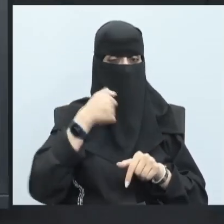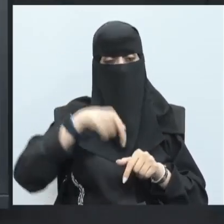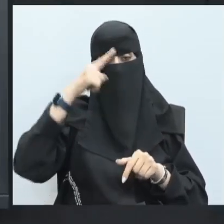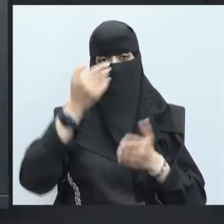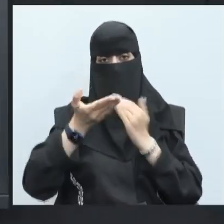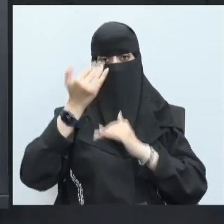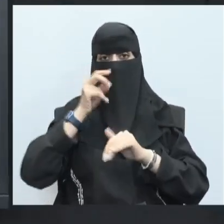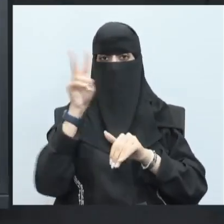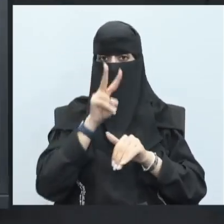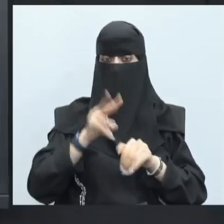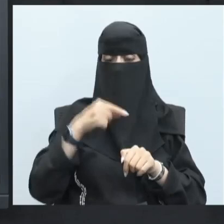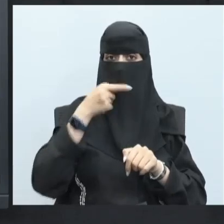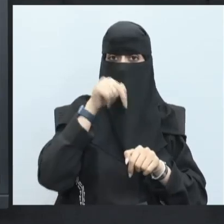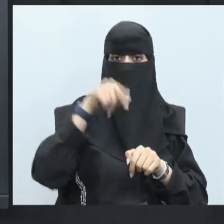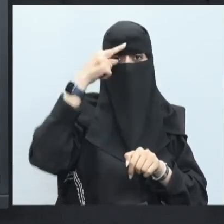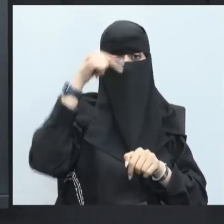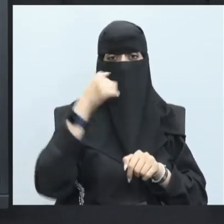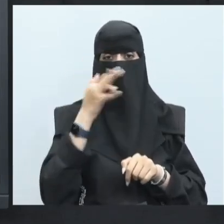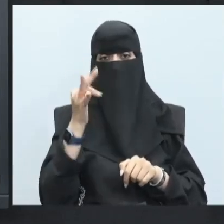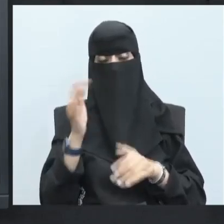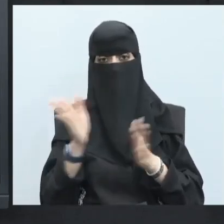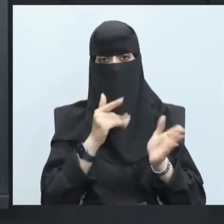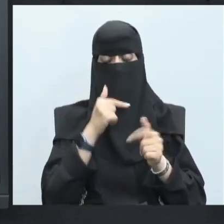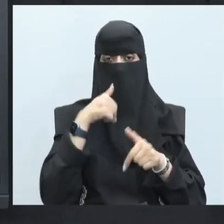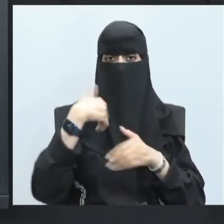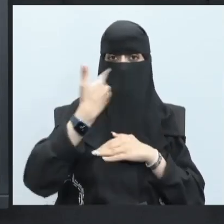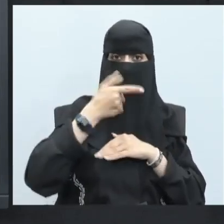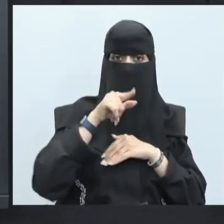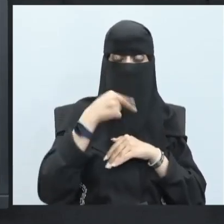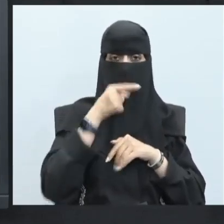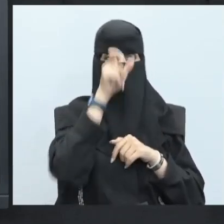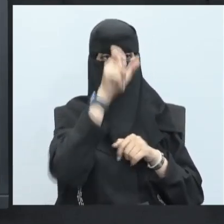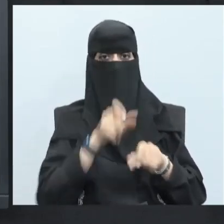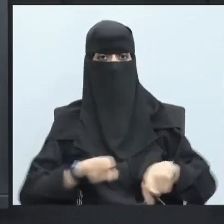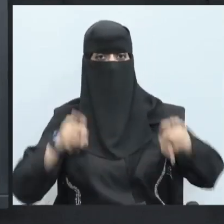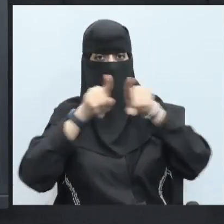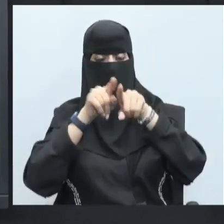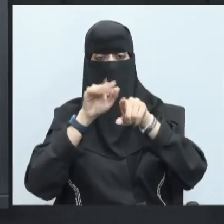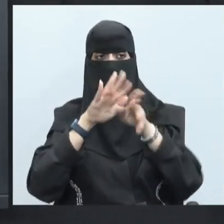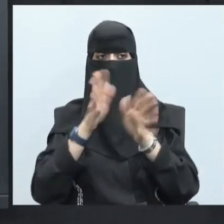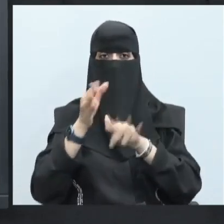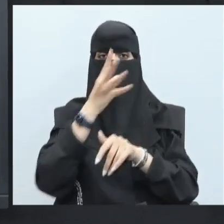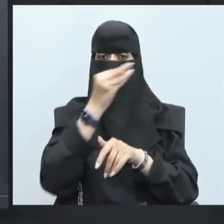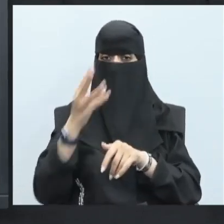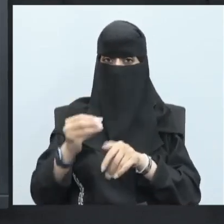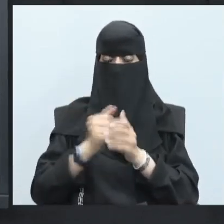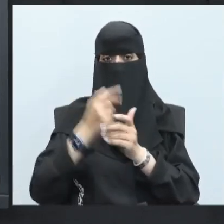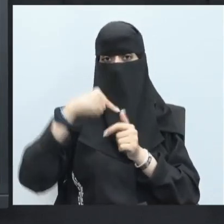لكم مثالين بسيطين عندما تقول لاخوك او ابنك